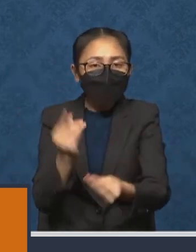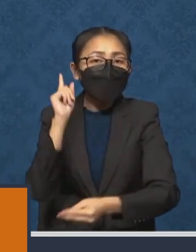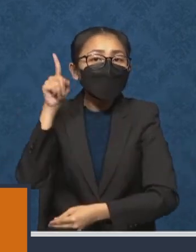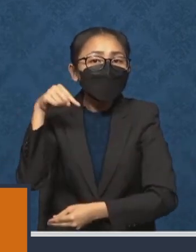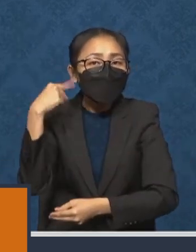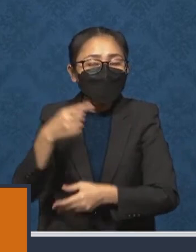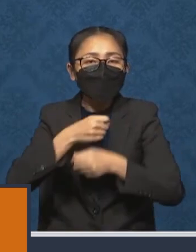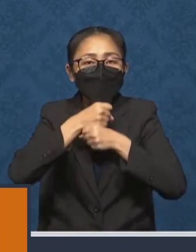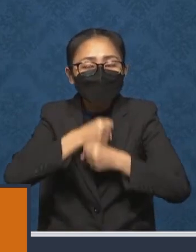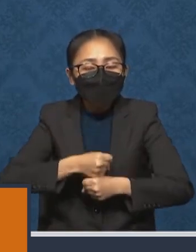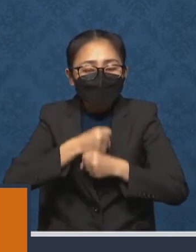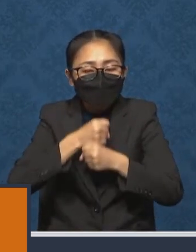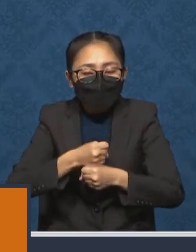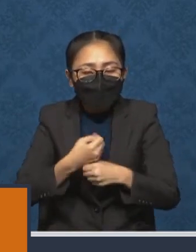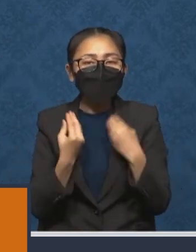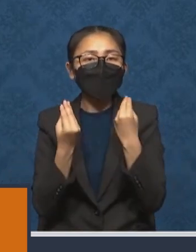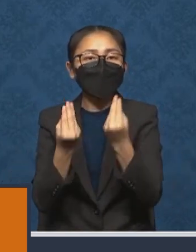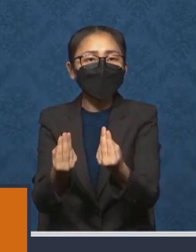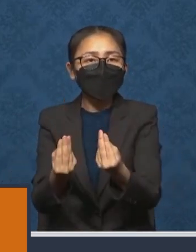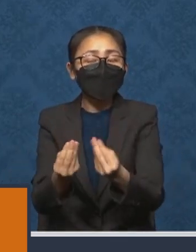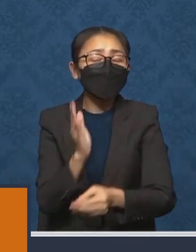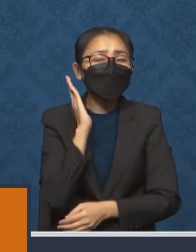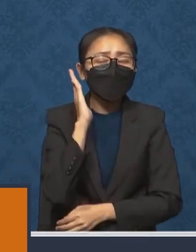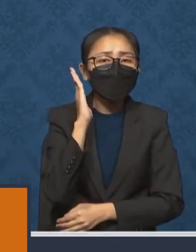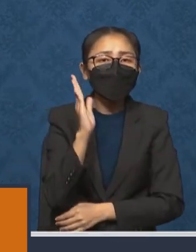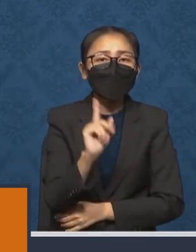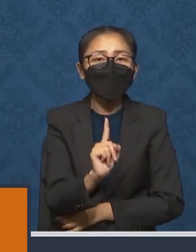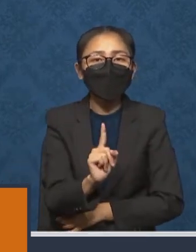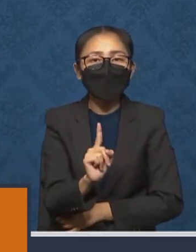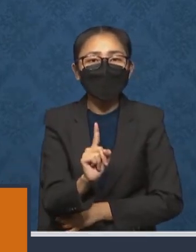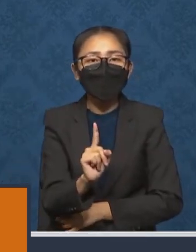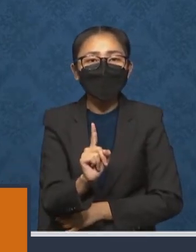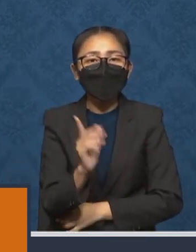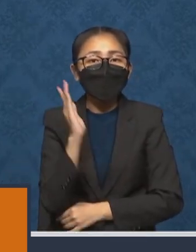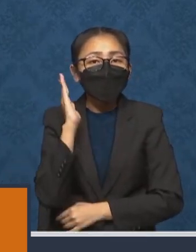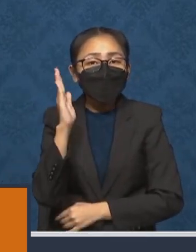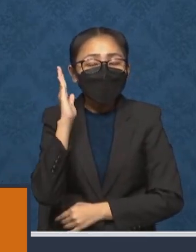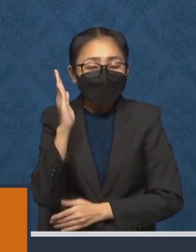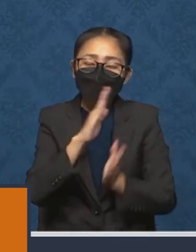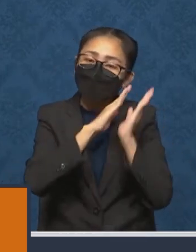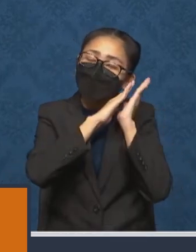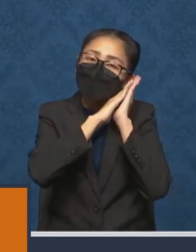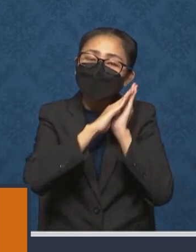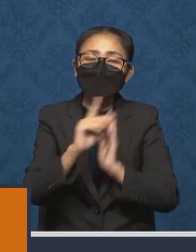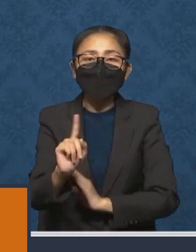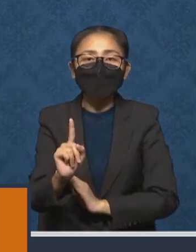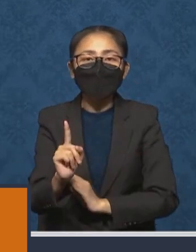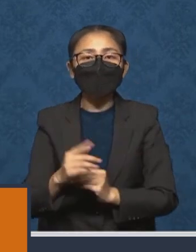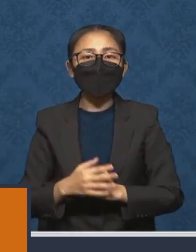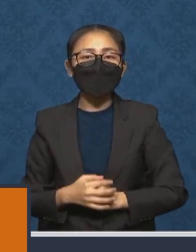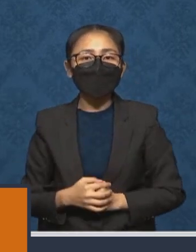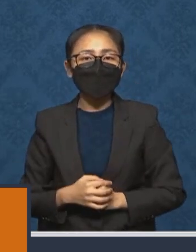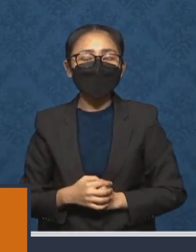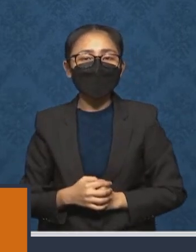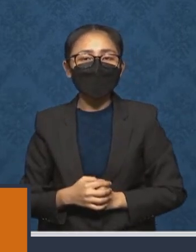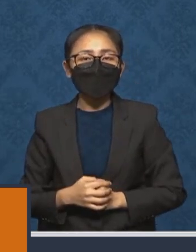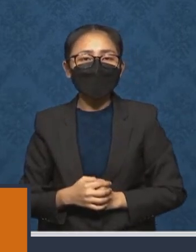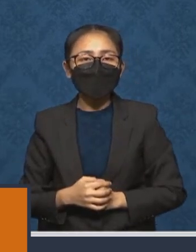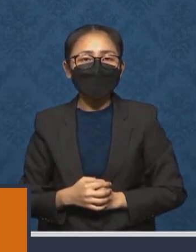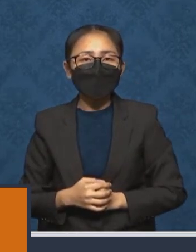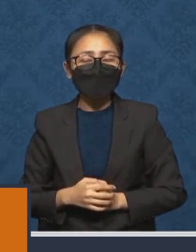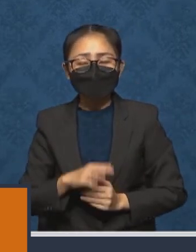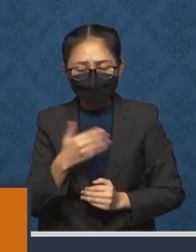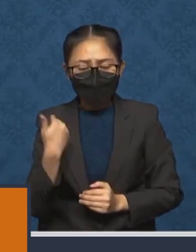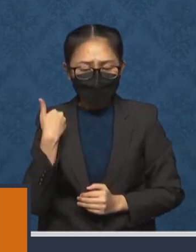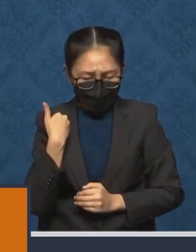ท่านั้นแล้วผู้ต้องขังชายล่ะครับพวกเขาจะนอนกันอย่างไรสิ่งที่ควรมีกลับ